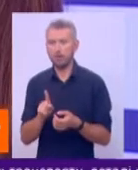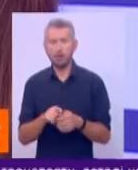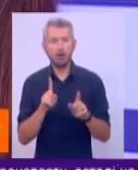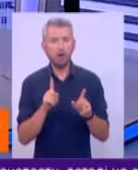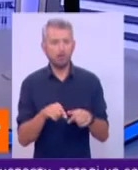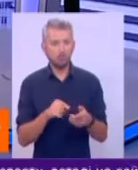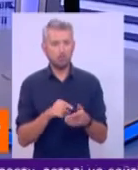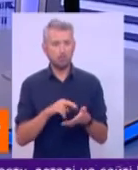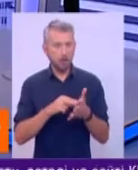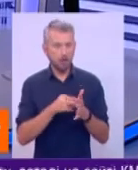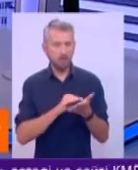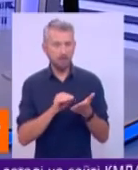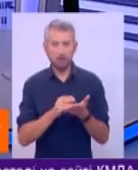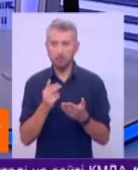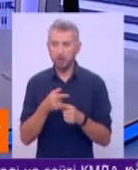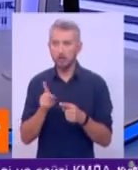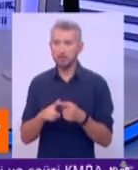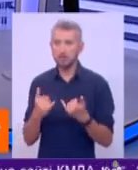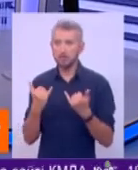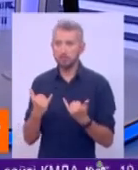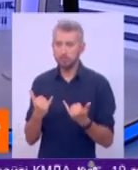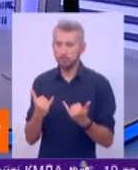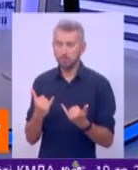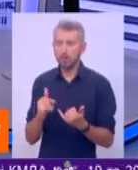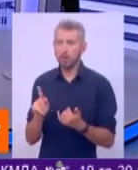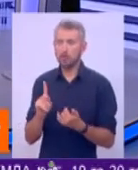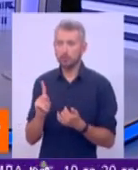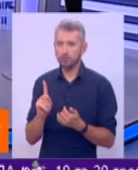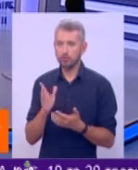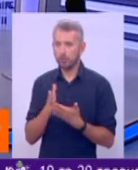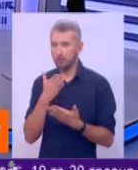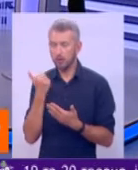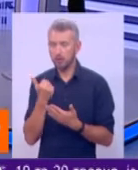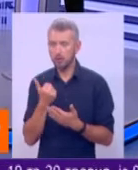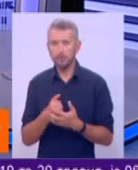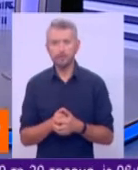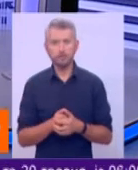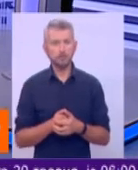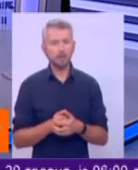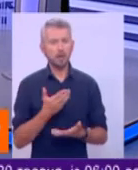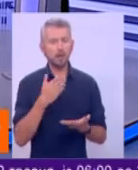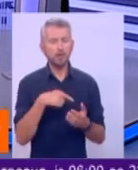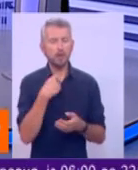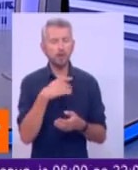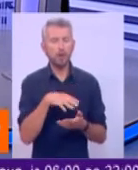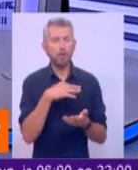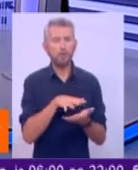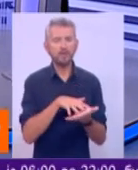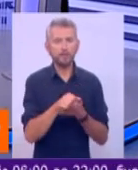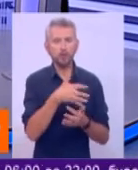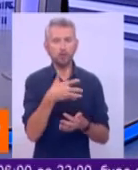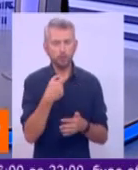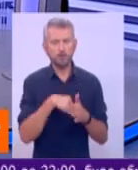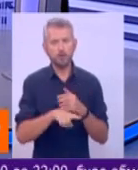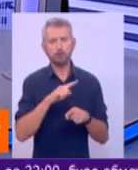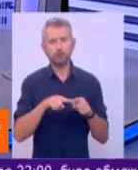описувалися. Про це так. Це нині, на цей момент, річ про це йде чи ні? Чи вже ну, якщо говорити про знесення хрущівок, значить, скоро вибори.